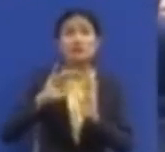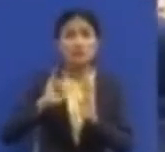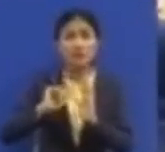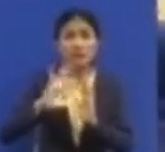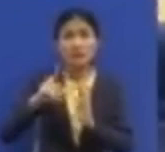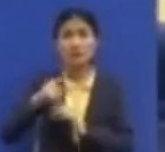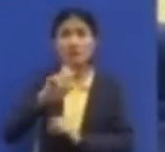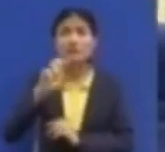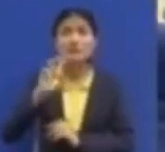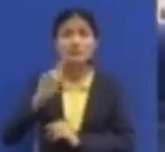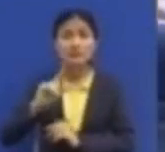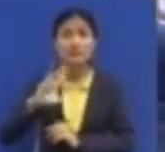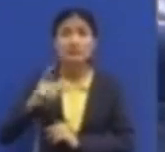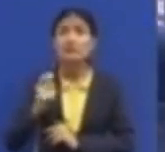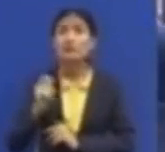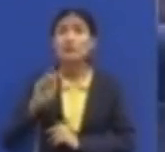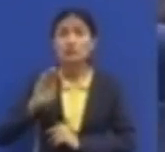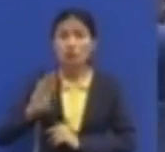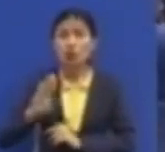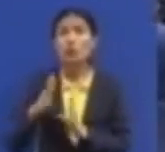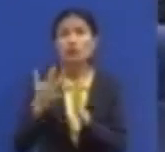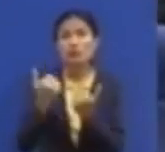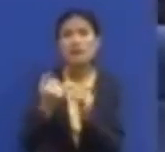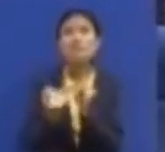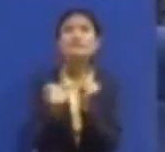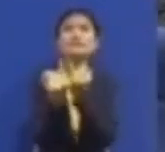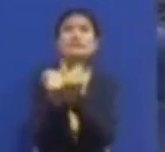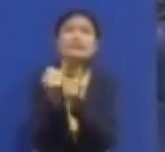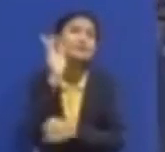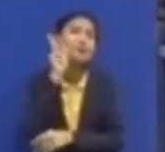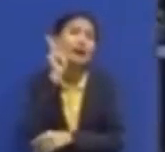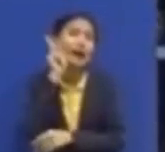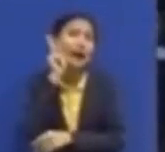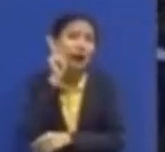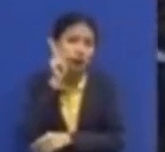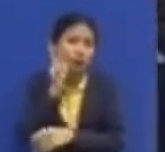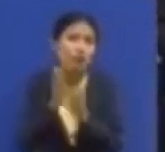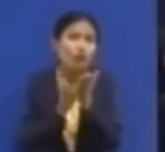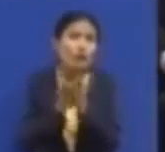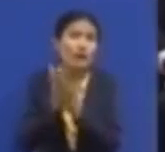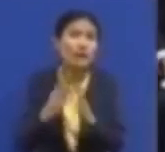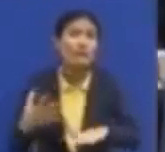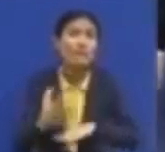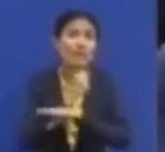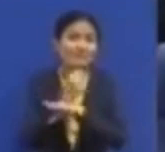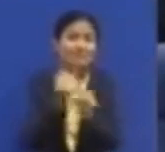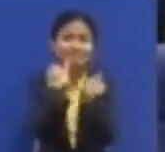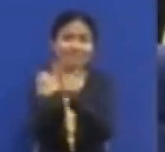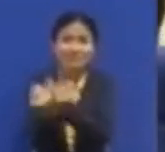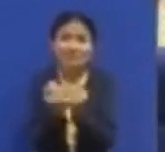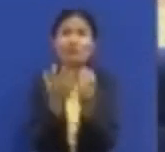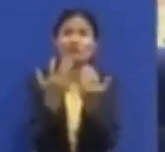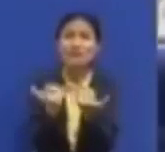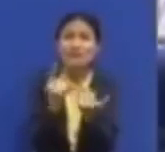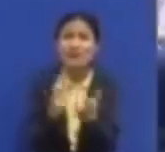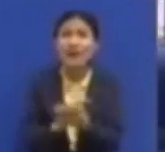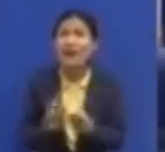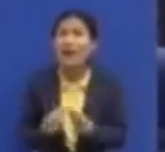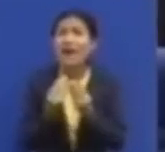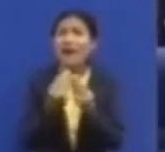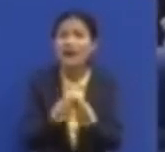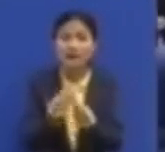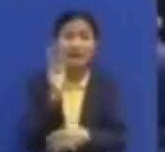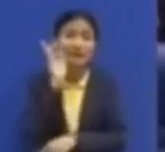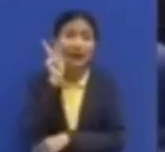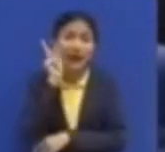สื่อมวลชนสายการเมืองเป็นอย่างดีก็เปิดโอกาสให้กับสื่อมวลชนนั้นได้มีโอกาสในการเดินลงจากชั้นลอยด้านบนลงม